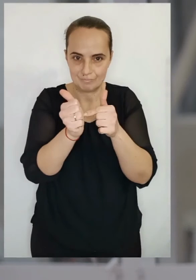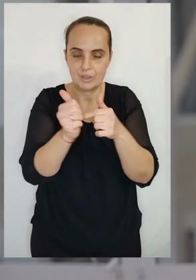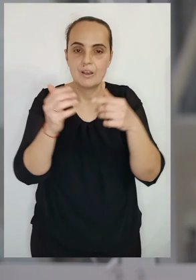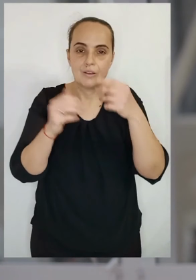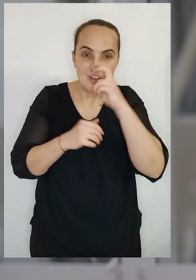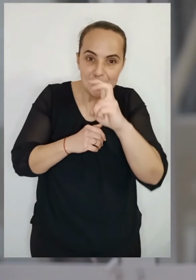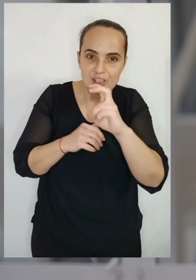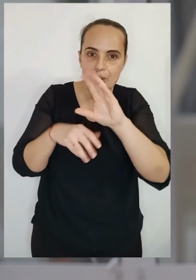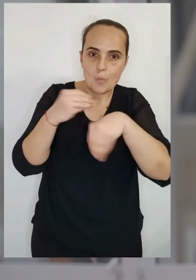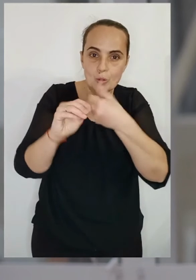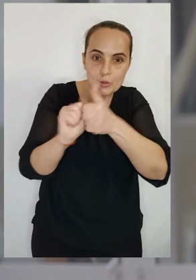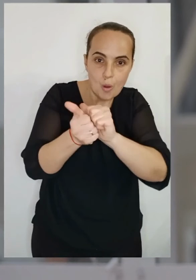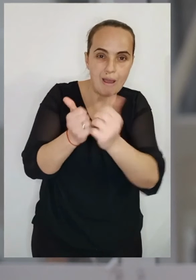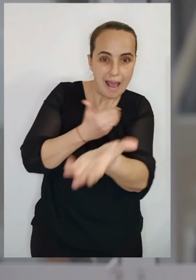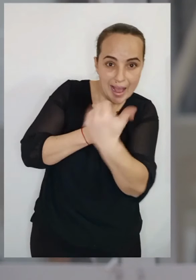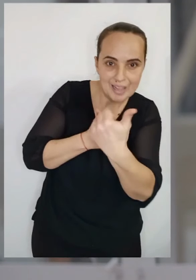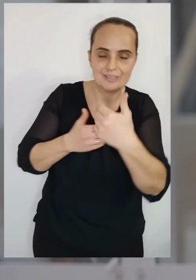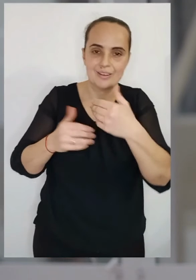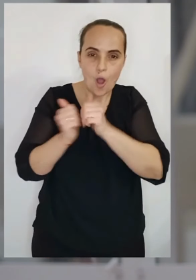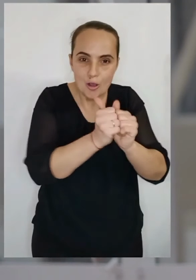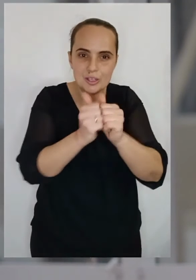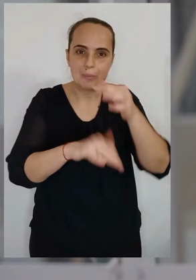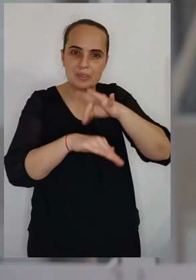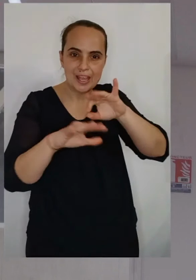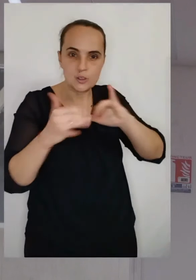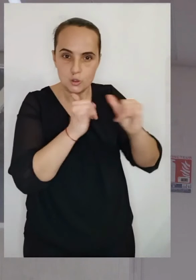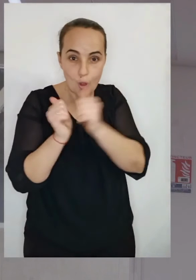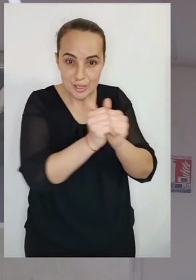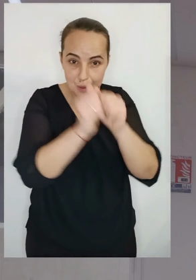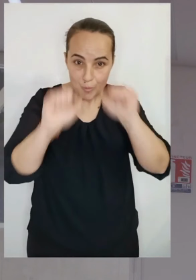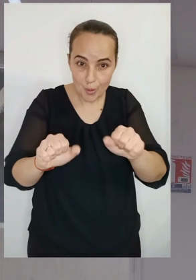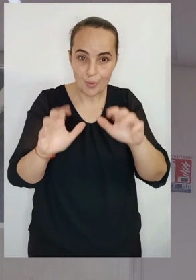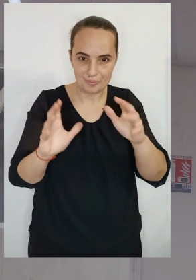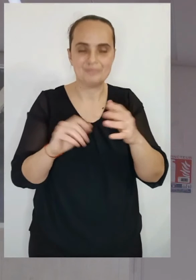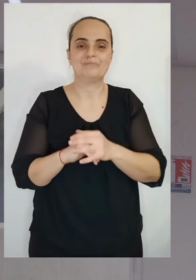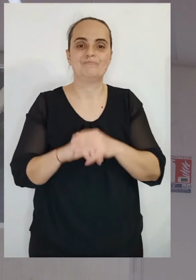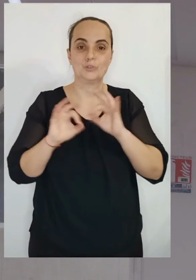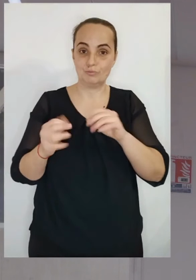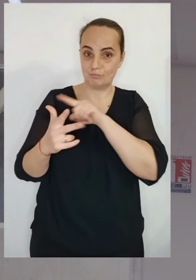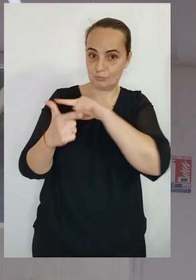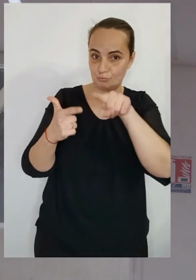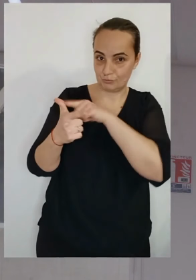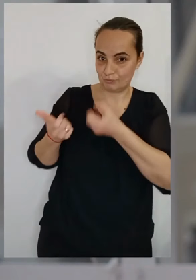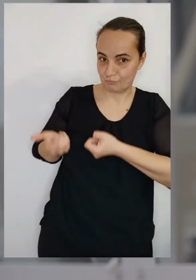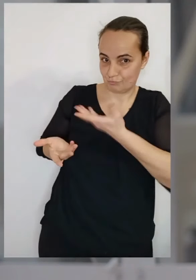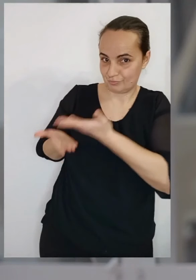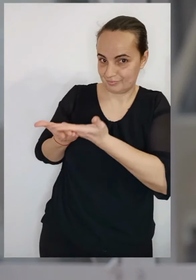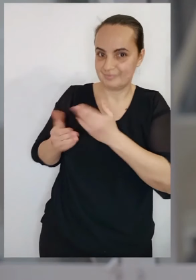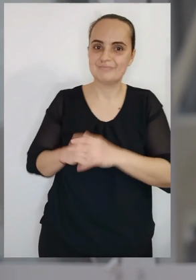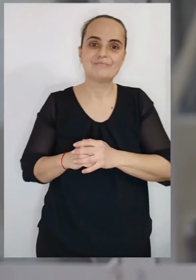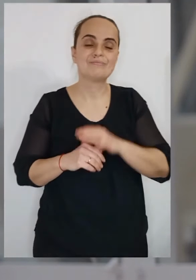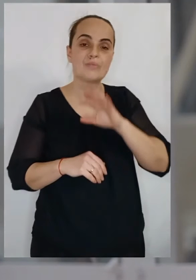chercher le milieu sportif en leur disant « Allez, on y va tous ensemble autour de Terre des Jeux ». Mais je vais laisser Arnaud et Zineb en parler.